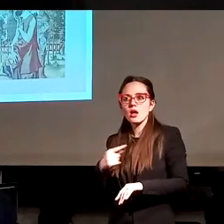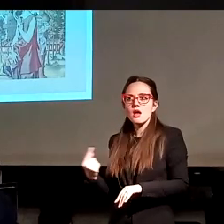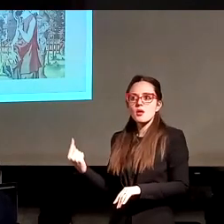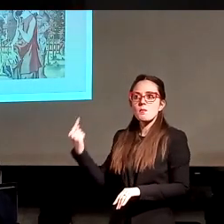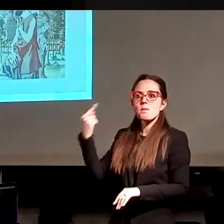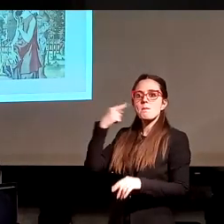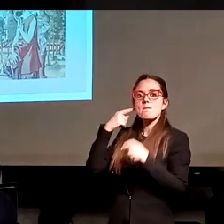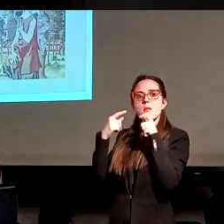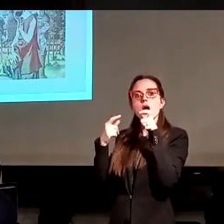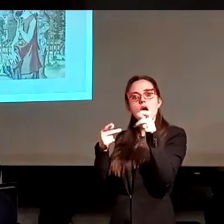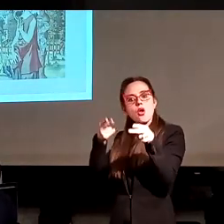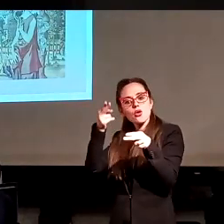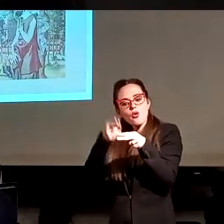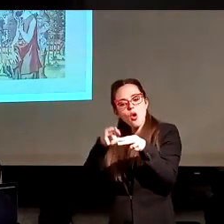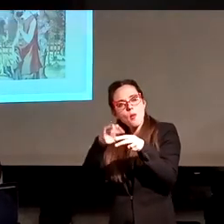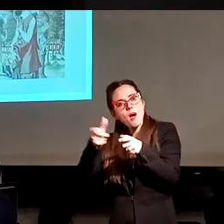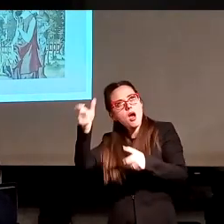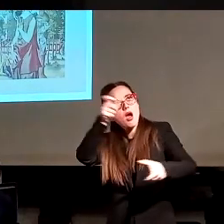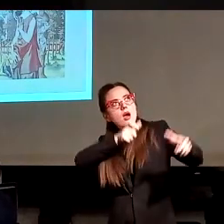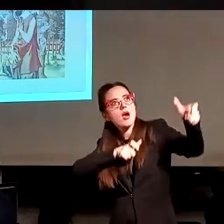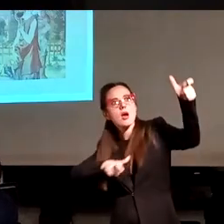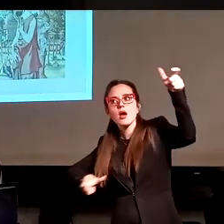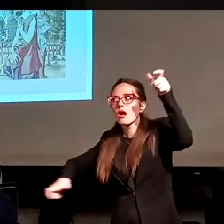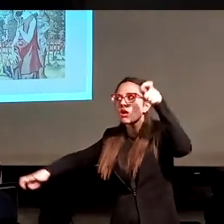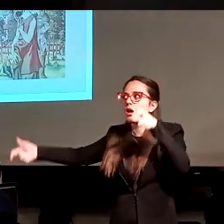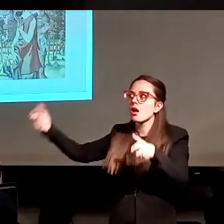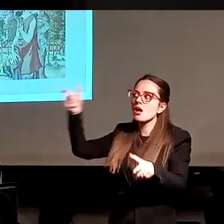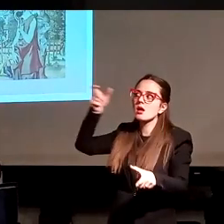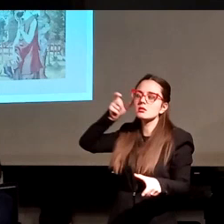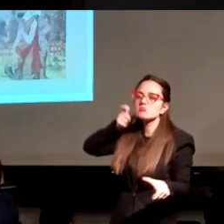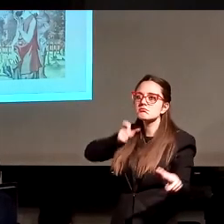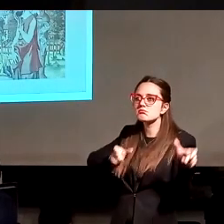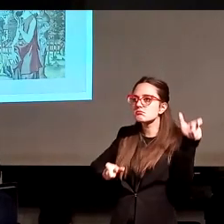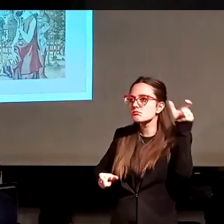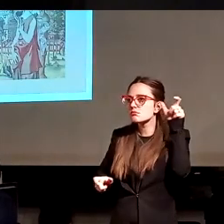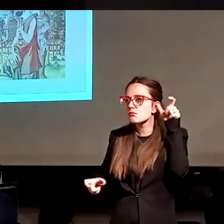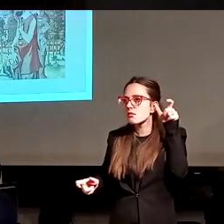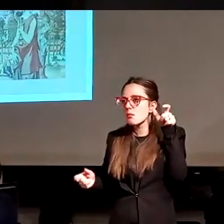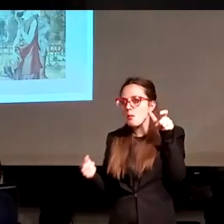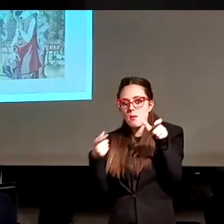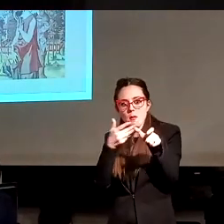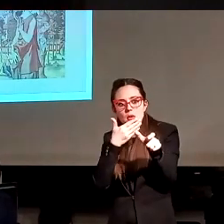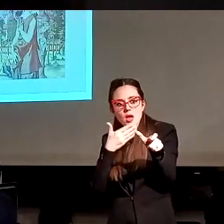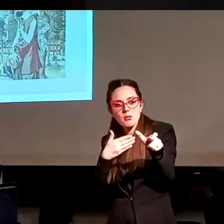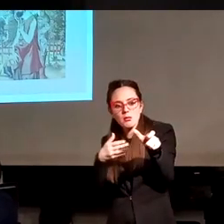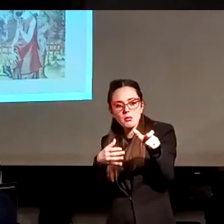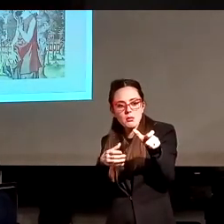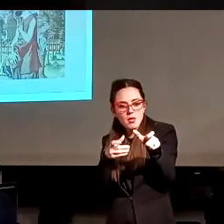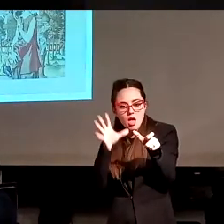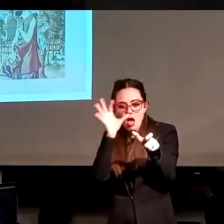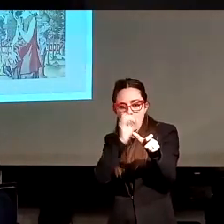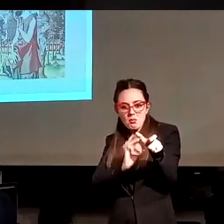le sillabe romane nel cortile sterrato il mio timore le credeva indecifrabili